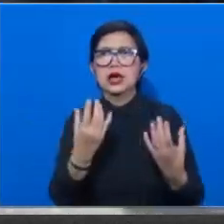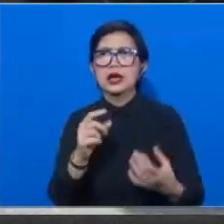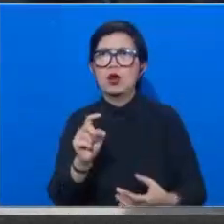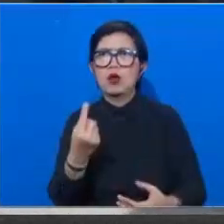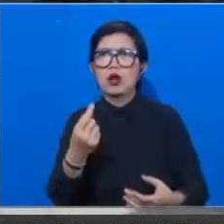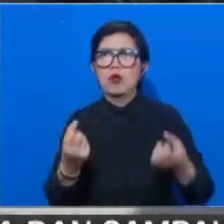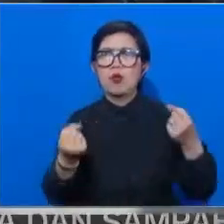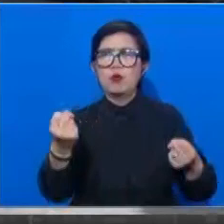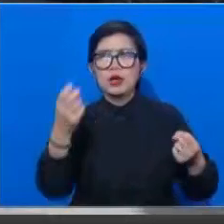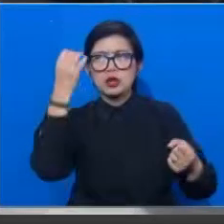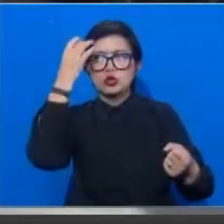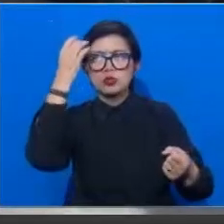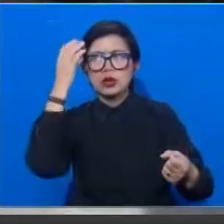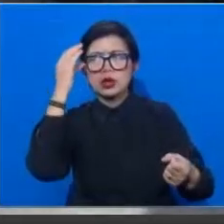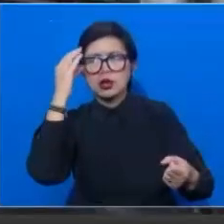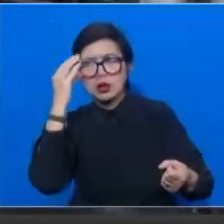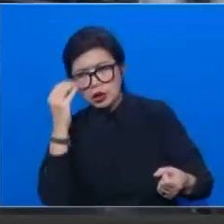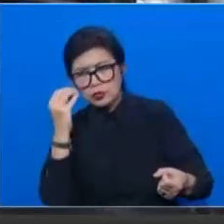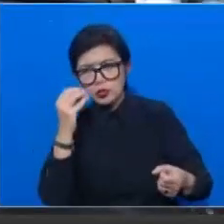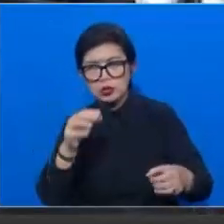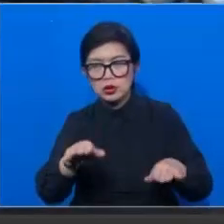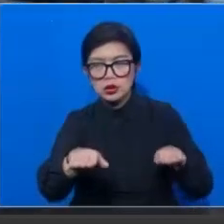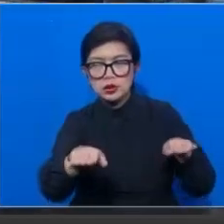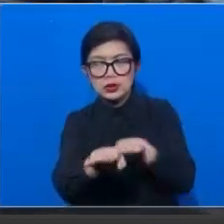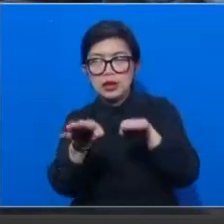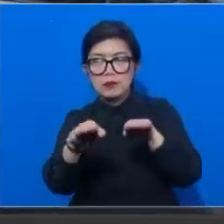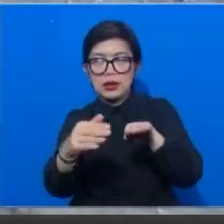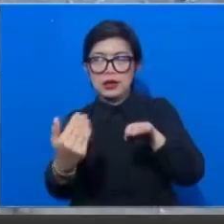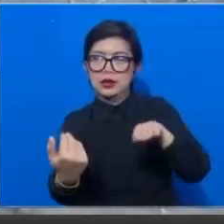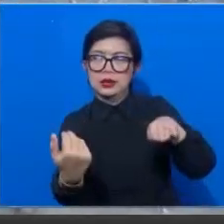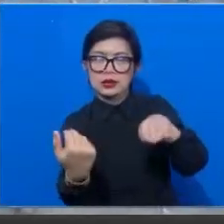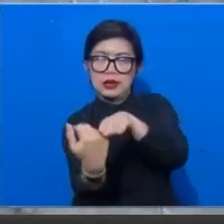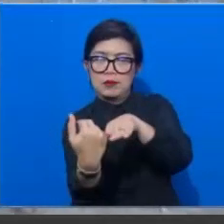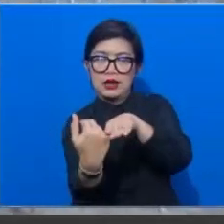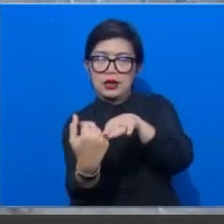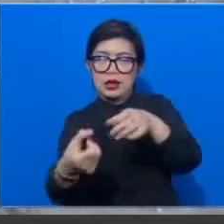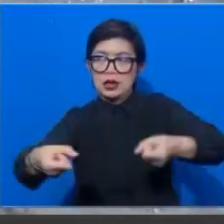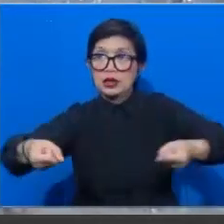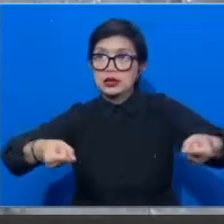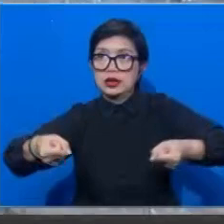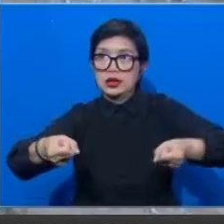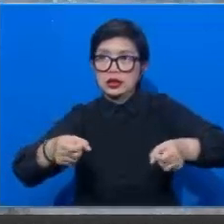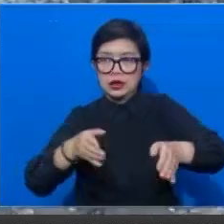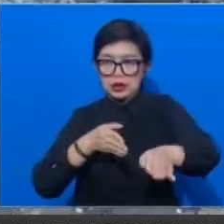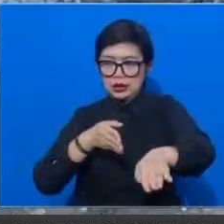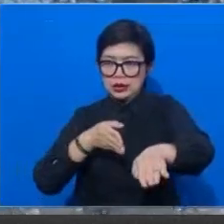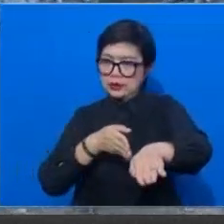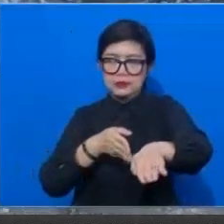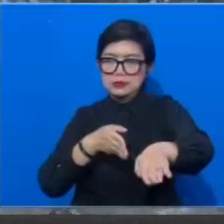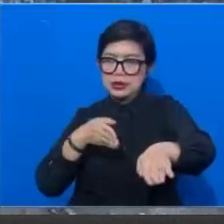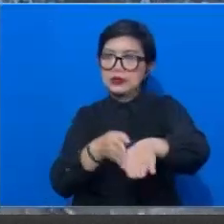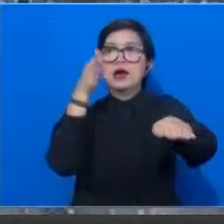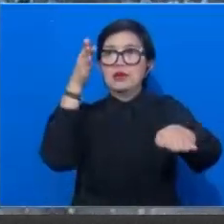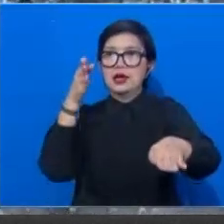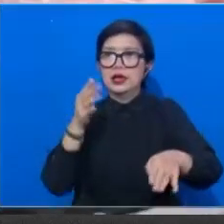yang mengantuk. Selanjutnya menabrak truk dari arah berlawanan dan sepeda motor yang berada di belakang mobil tidak bisa menghindar.